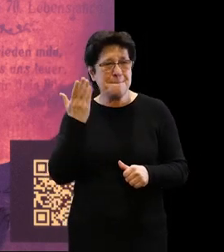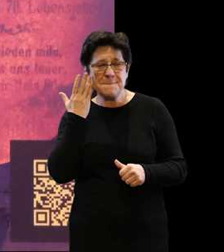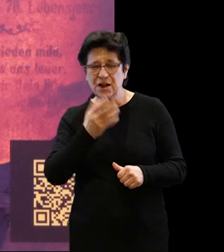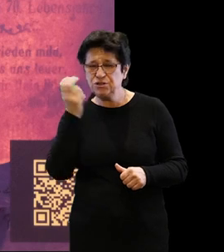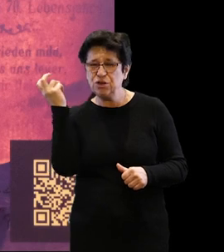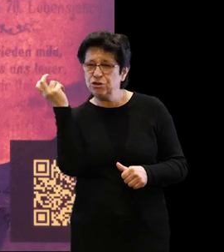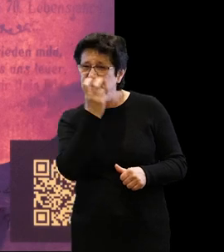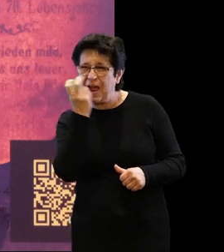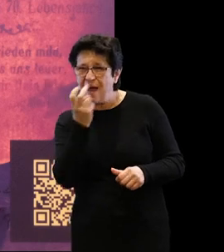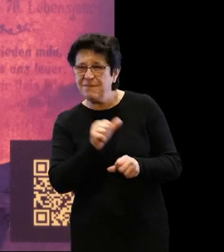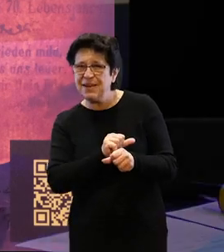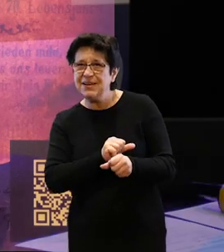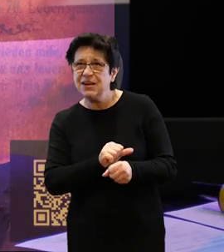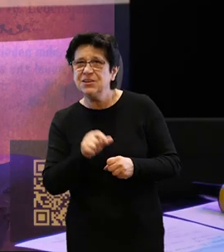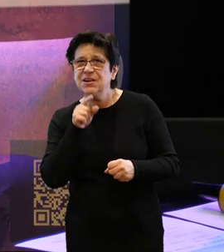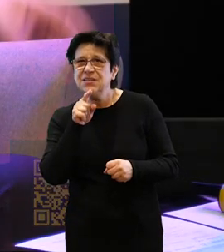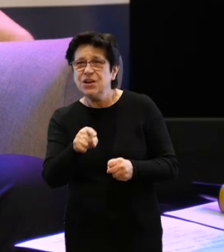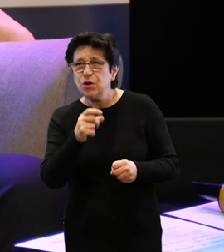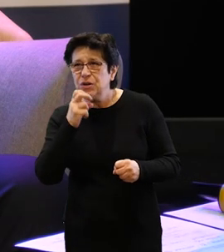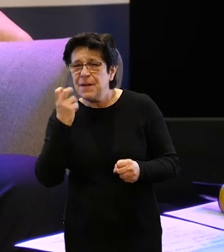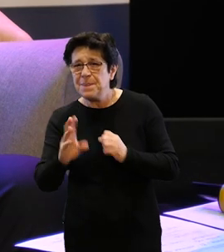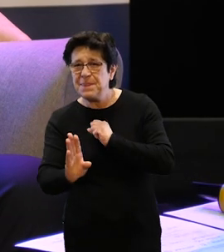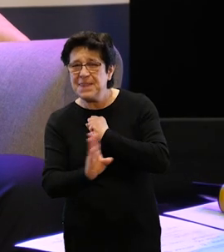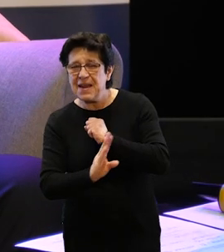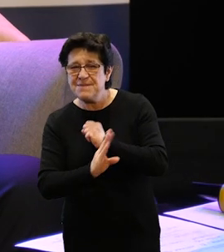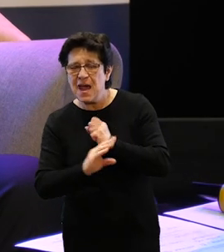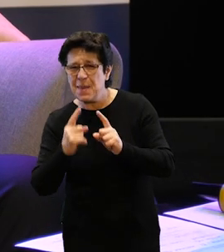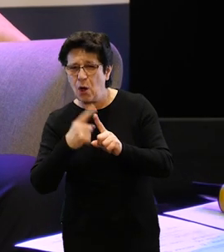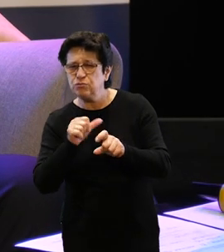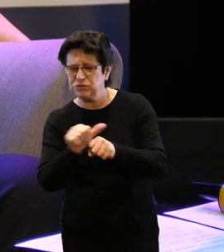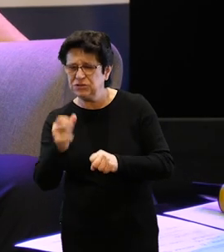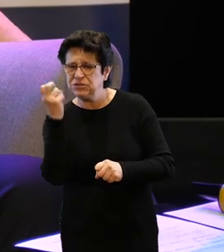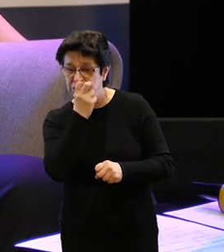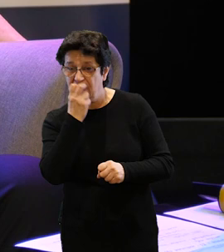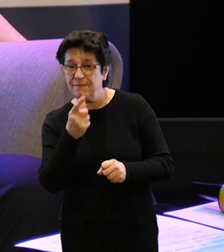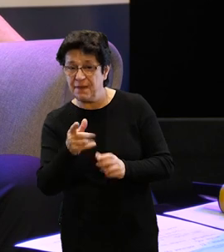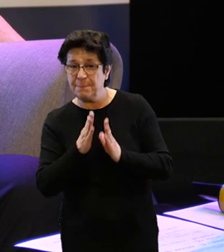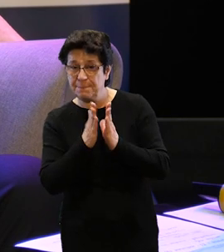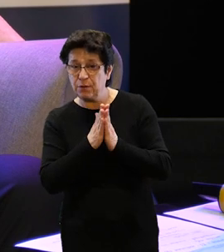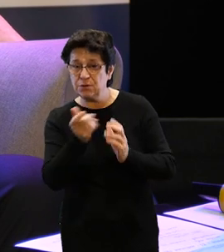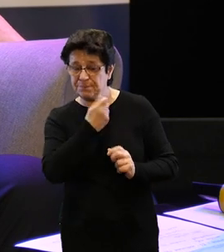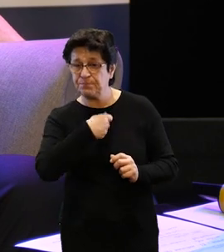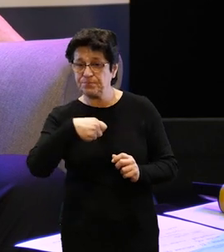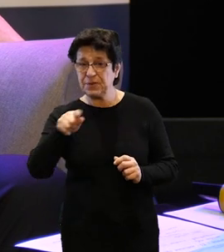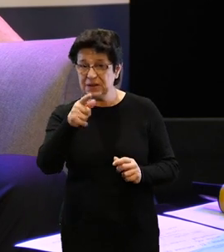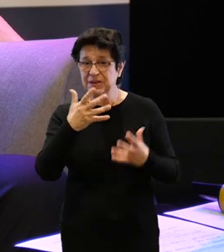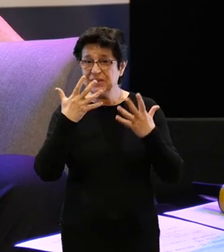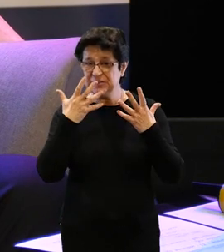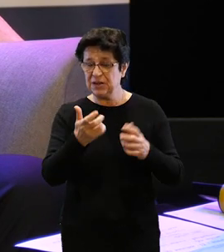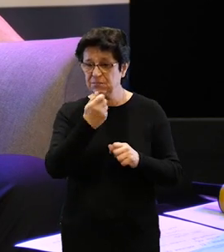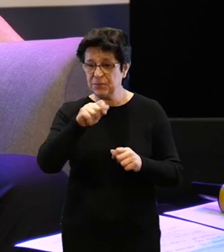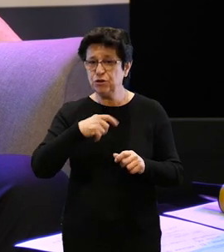to są takie epitafia gdzie też są zgromadzone drewniany kościół na pewno jak pojadę do tego rumowa